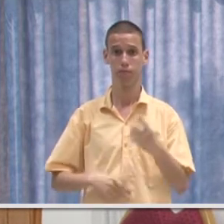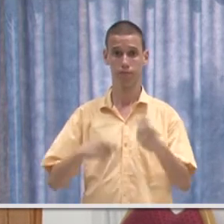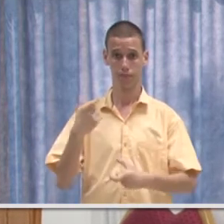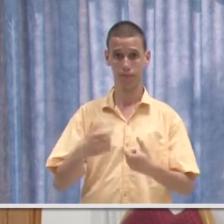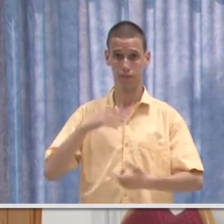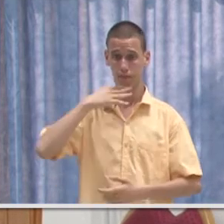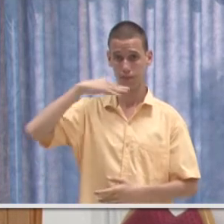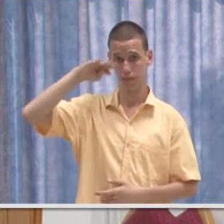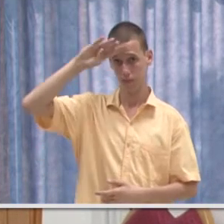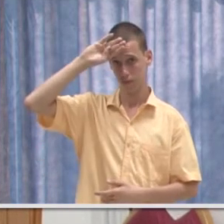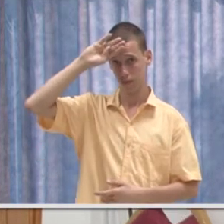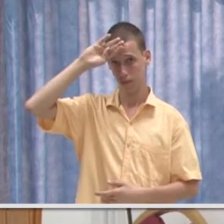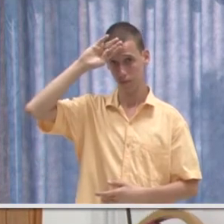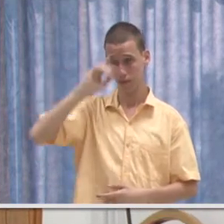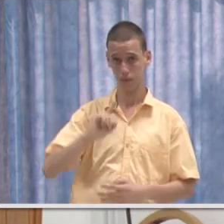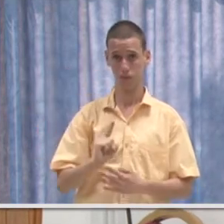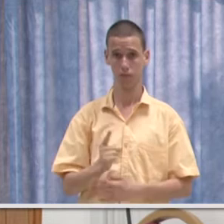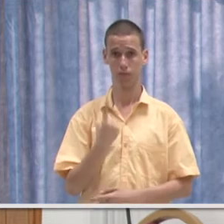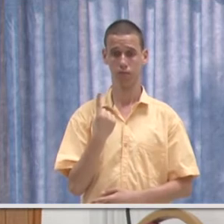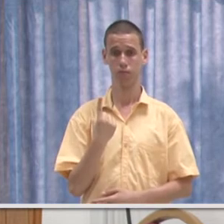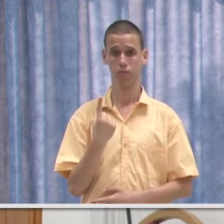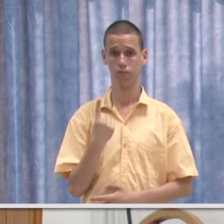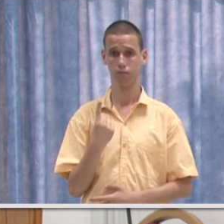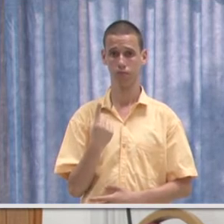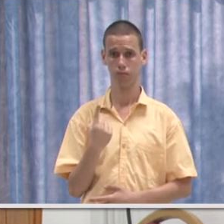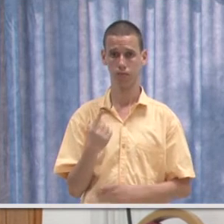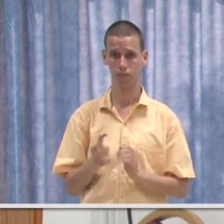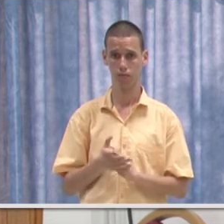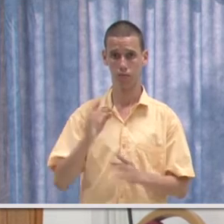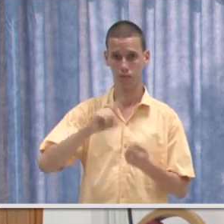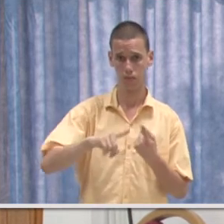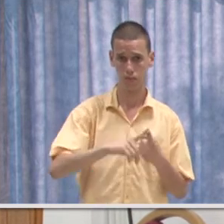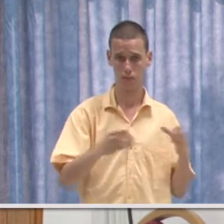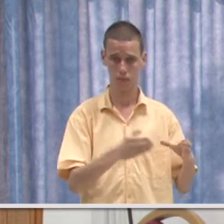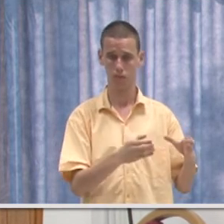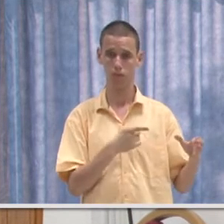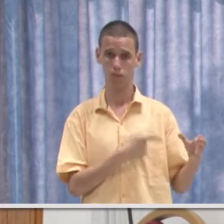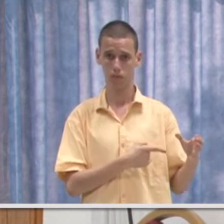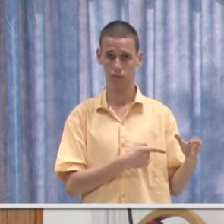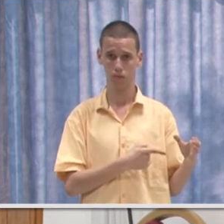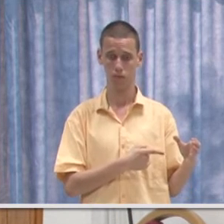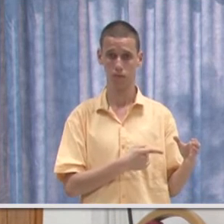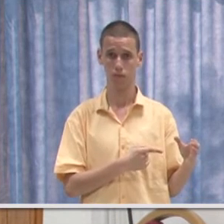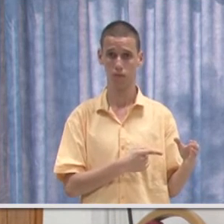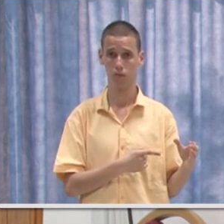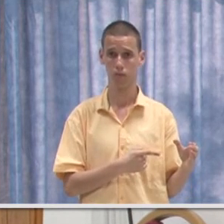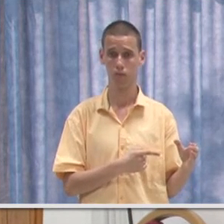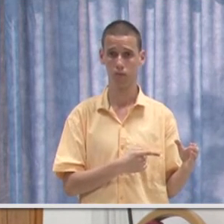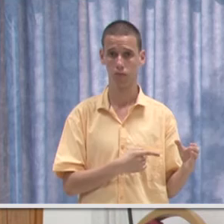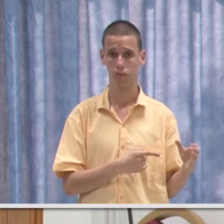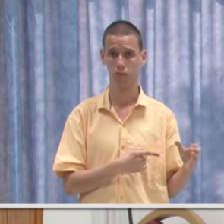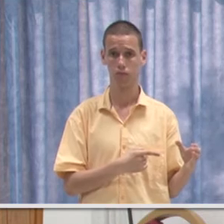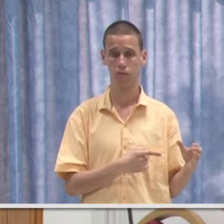santé, ça qui est un détail que nous connaissons. Présent, il y en a une